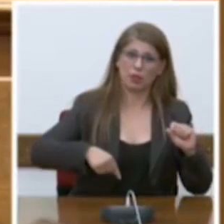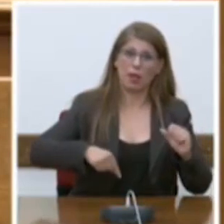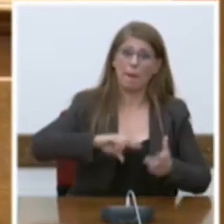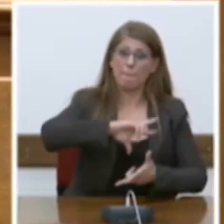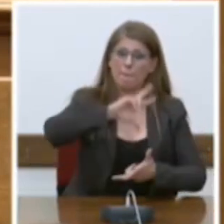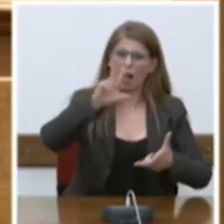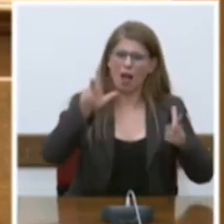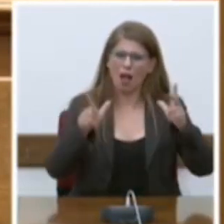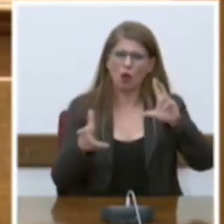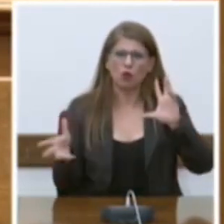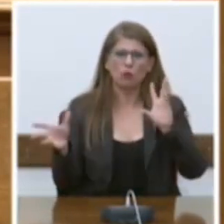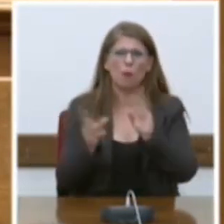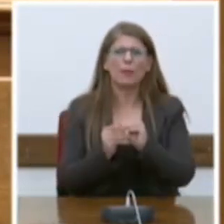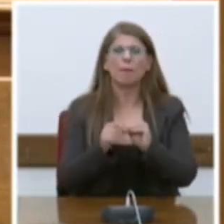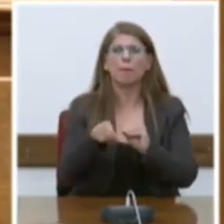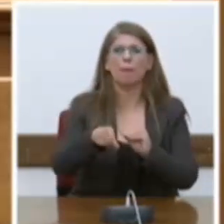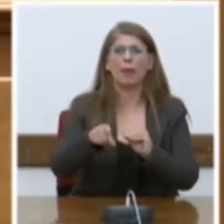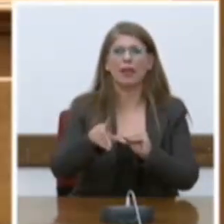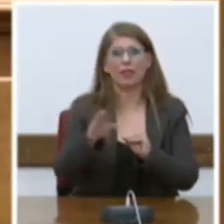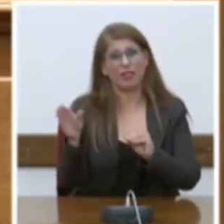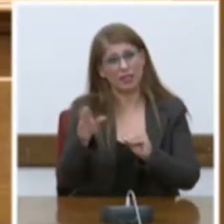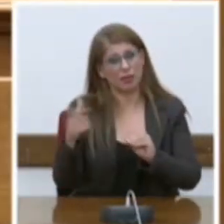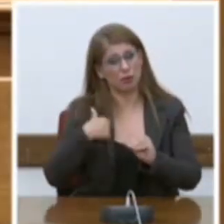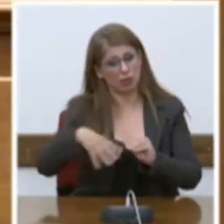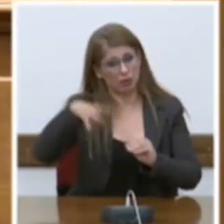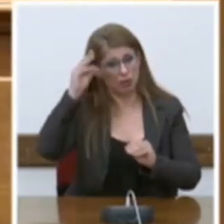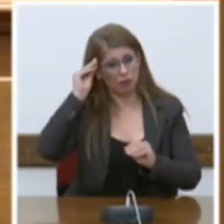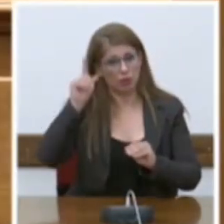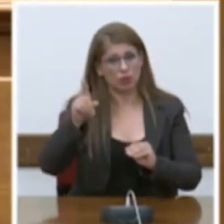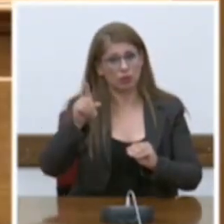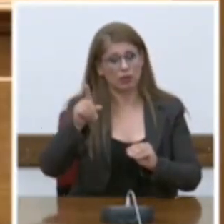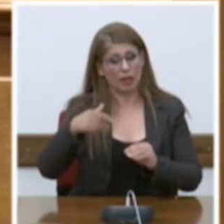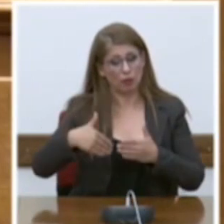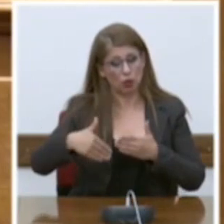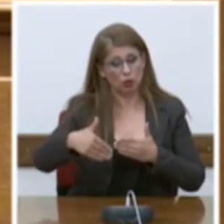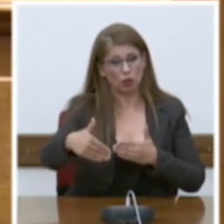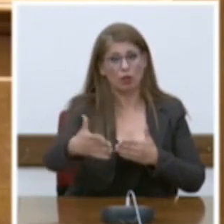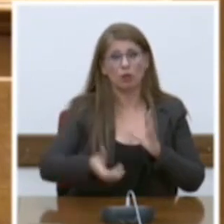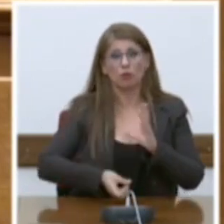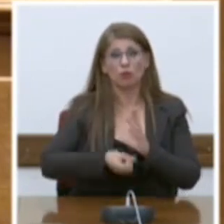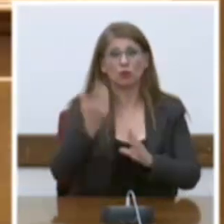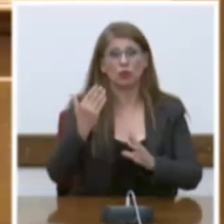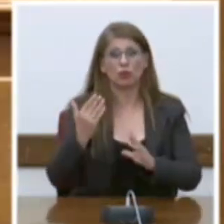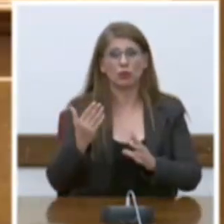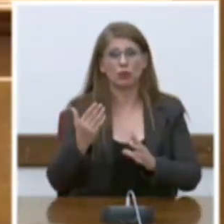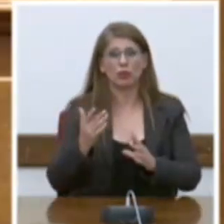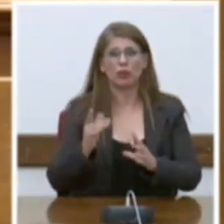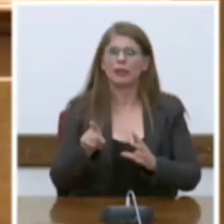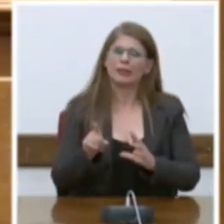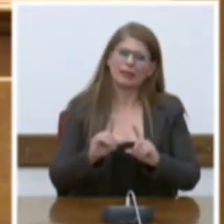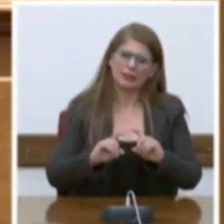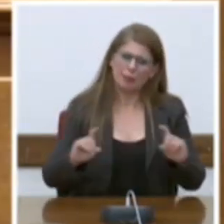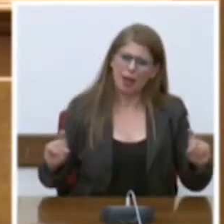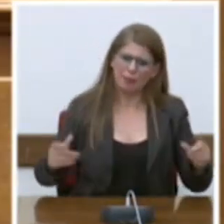παγκοσμιοποιημένη κεντροδεξιά που εμείς αντιλαμβανόμαστε ως τον αγγελιοφόρο της νέας τάξης πραγμάτων που κατά τη γνώμη